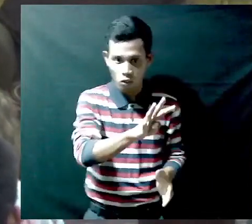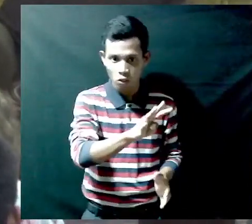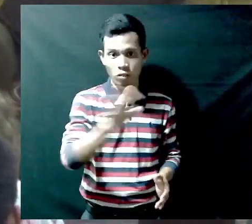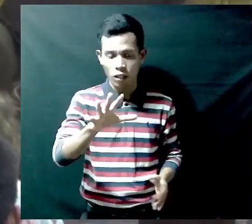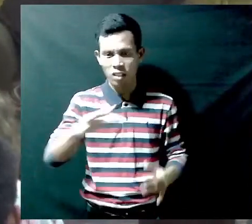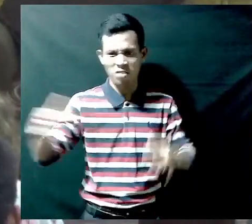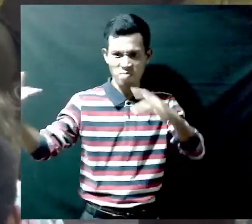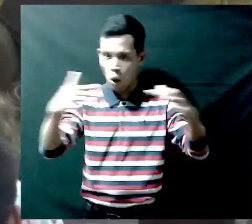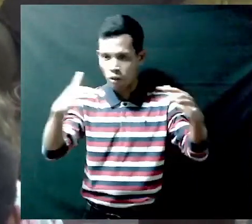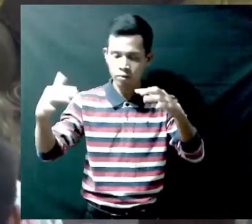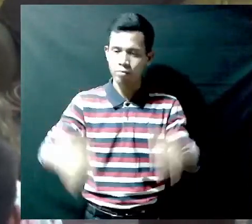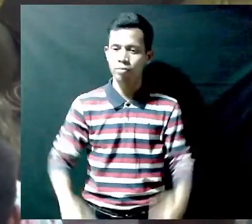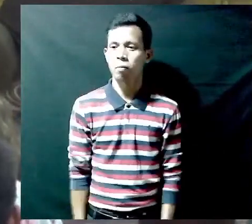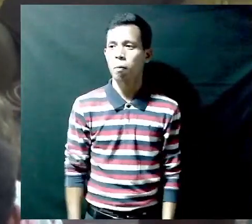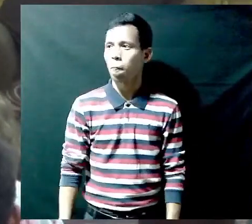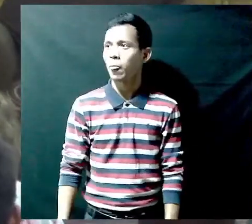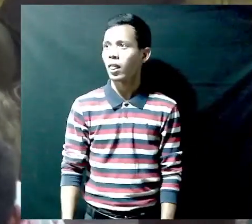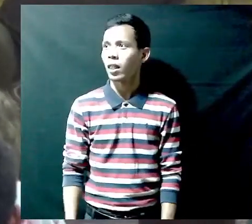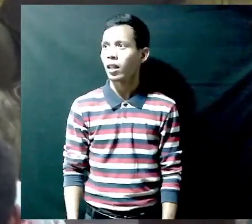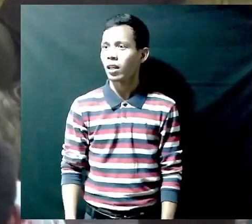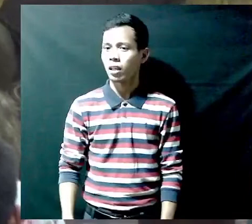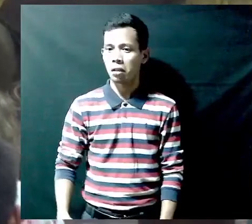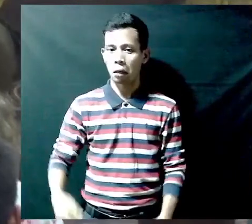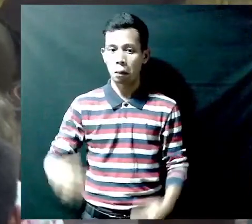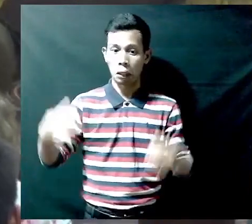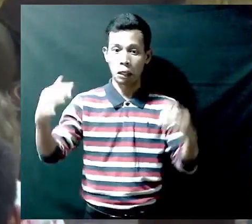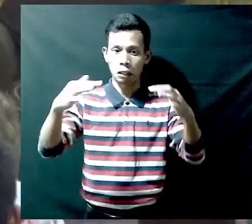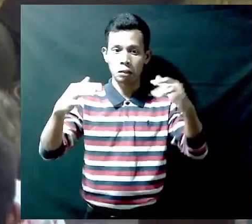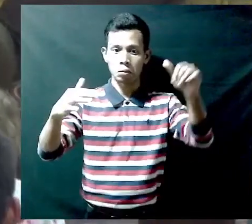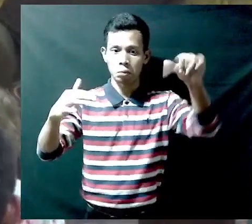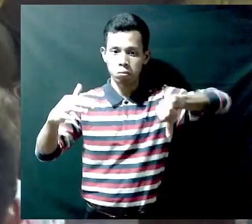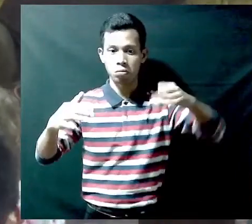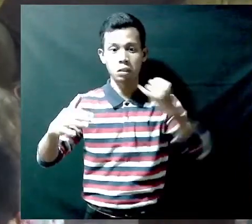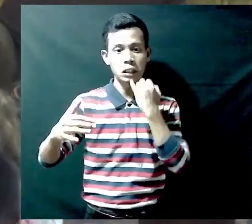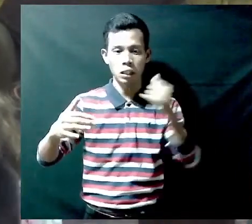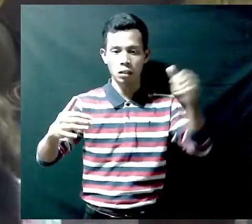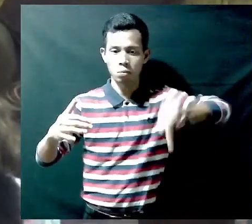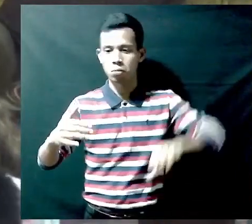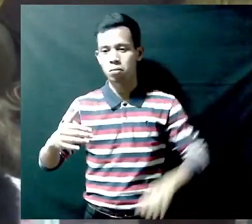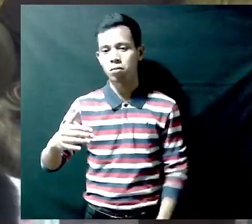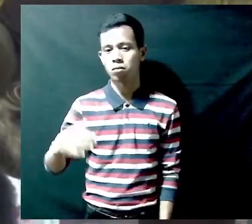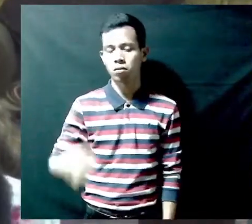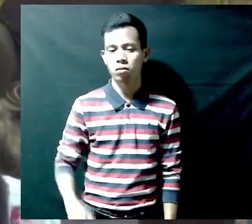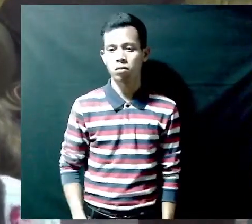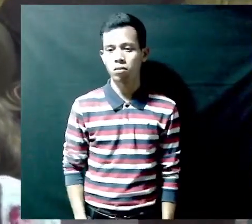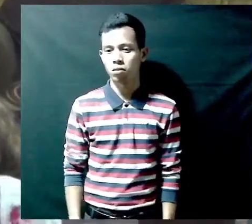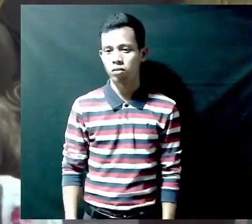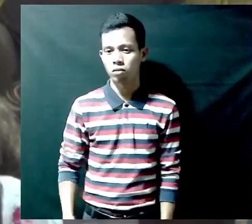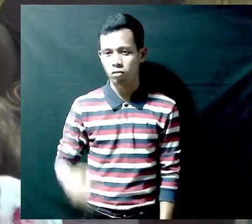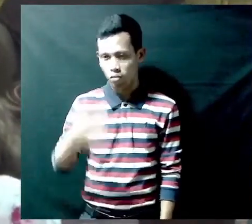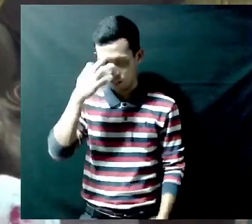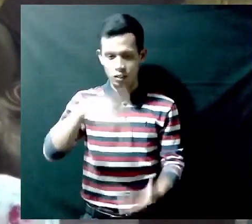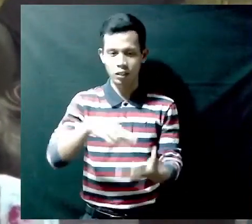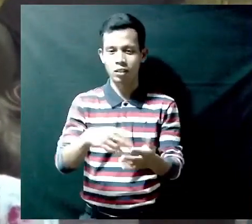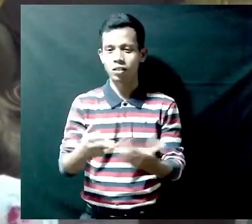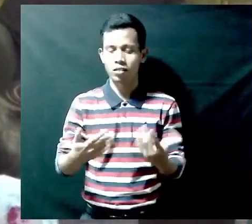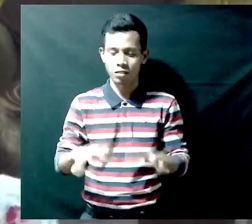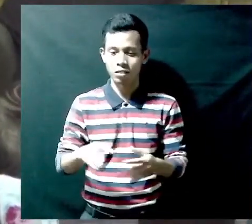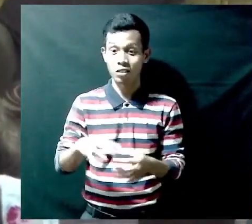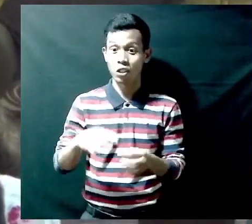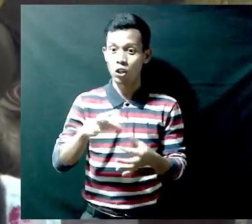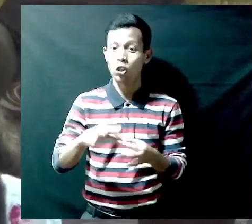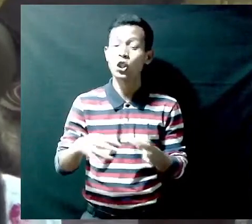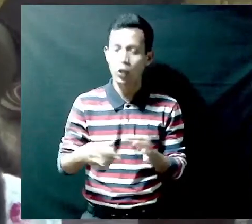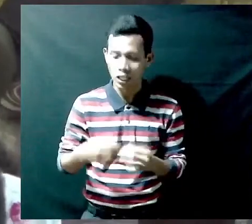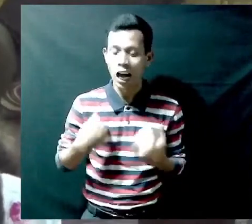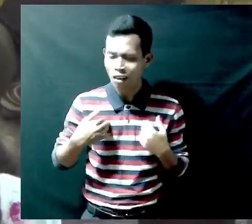Paglaban nila ng gera, natalo sila. Basahin nyo yun, andun yun. As I, kwento ko na lang, di nyo naman babasahin eh. Okay? So, andun